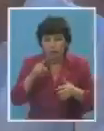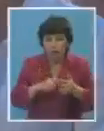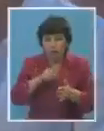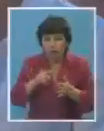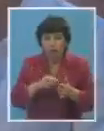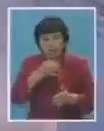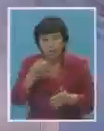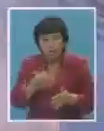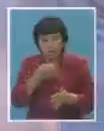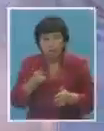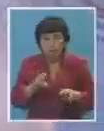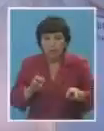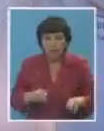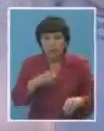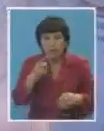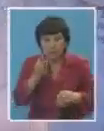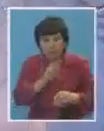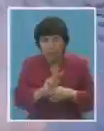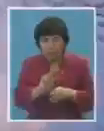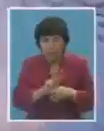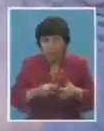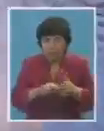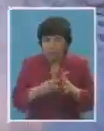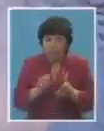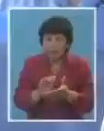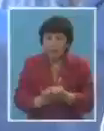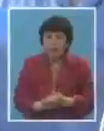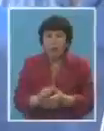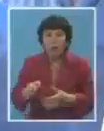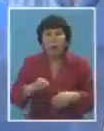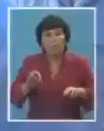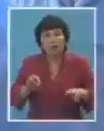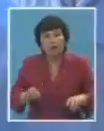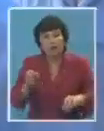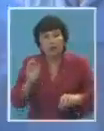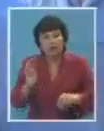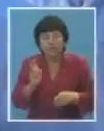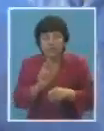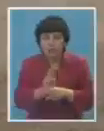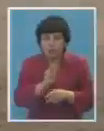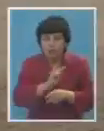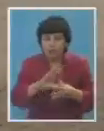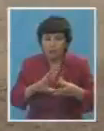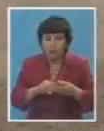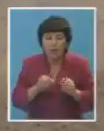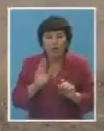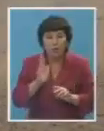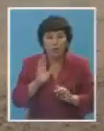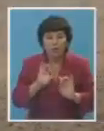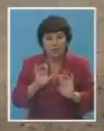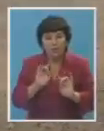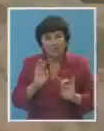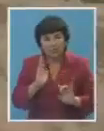жауап берді. Аудан әкімінің биылғы атқарылатын жұмыс жоспарымен де танысты. Облыс әкімінің Ақжайық ауданына жасаған жұмыс сапары туралы толығырақ